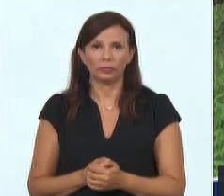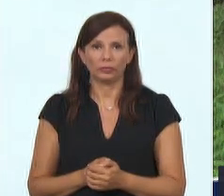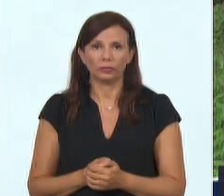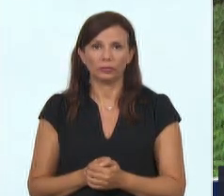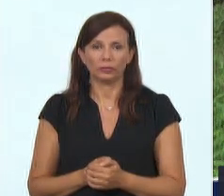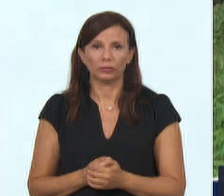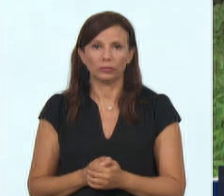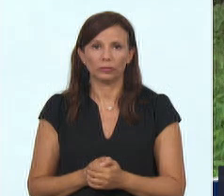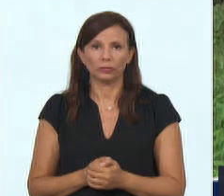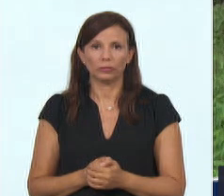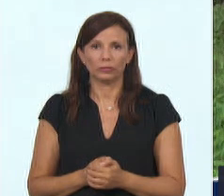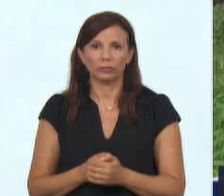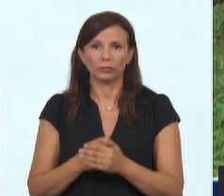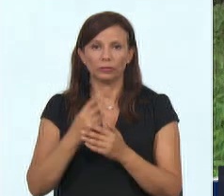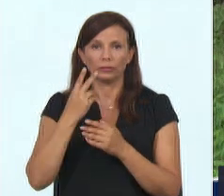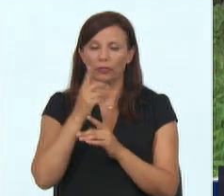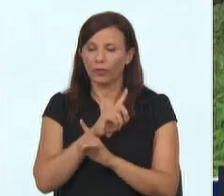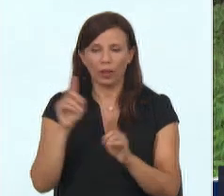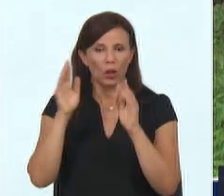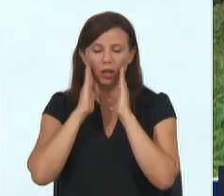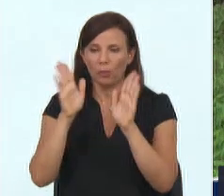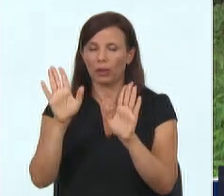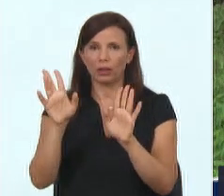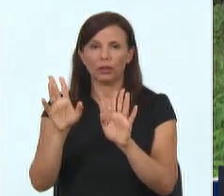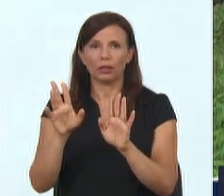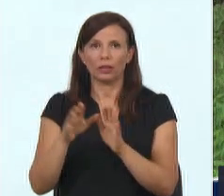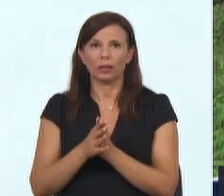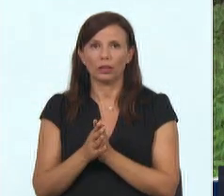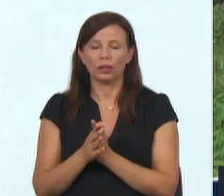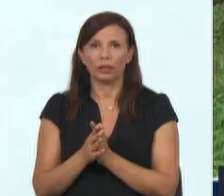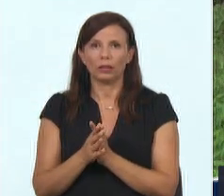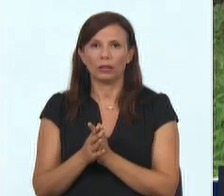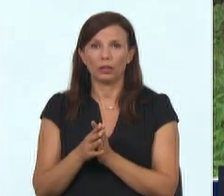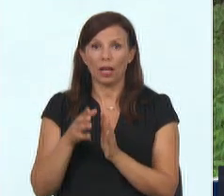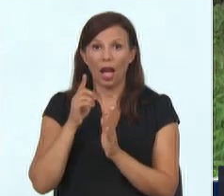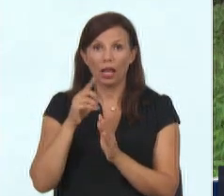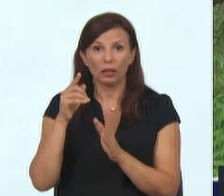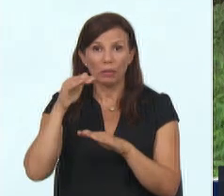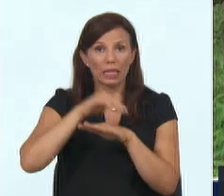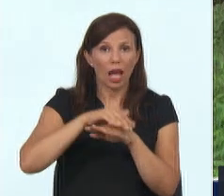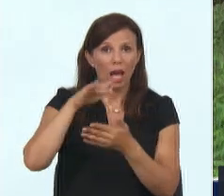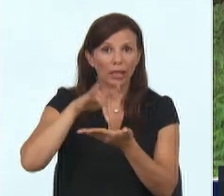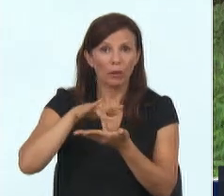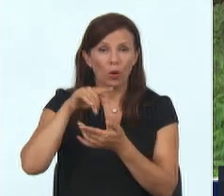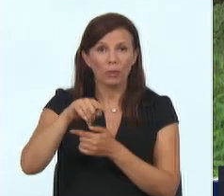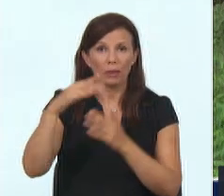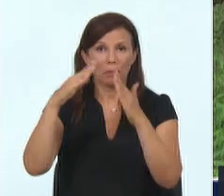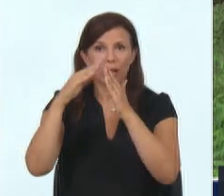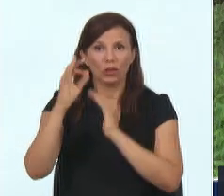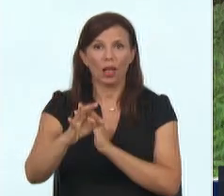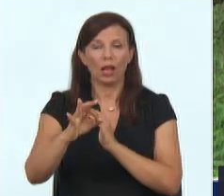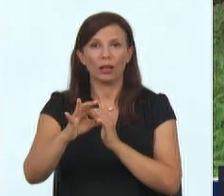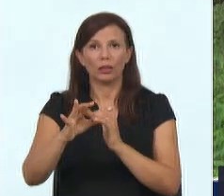את מסתכלת עכשיו על הבתים האלה, ואת לא יאמן. זה... את מזהה את המקום הזה כבית שלך?